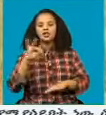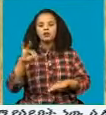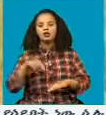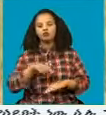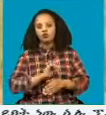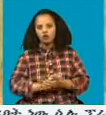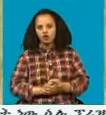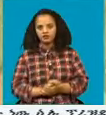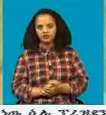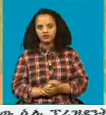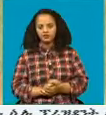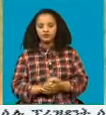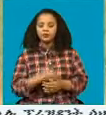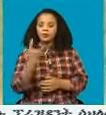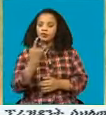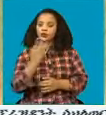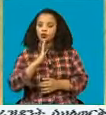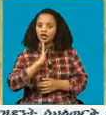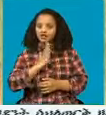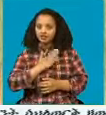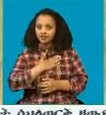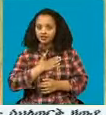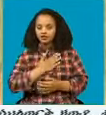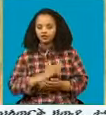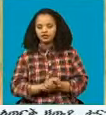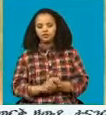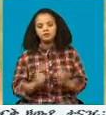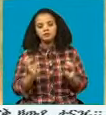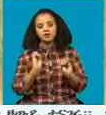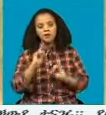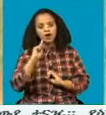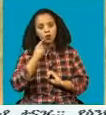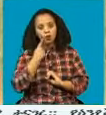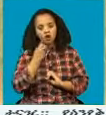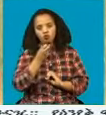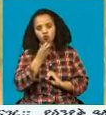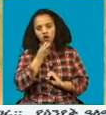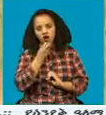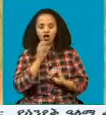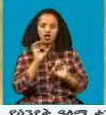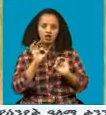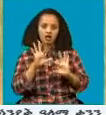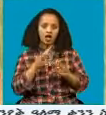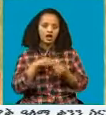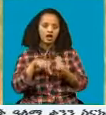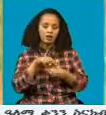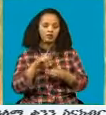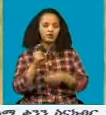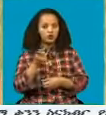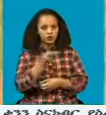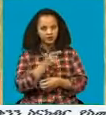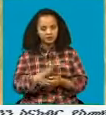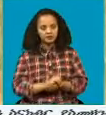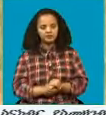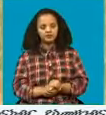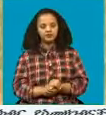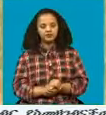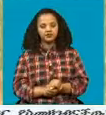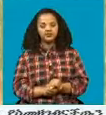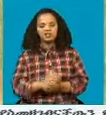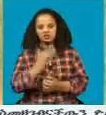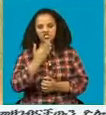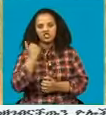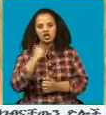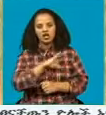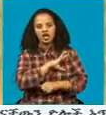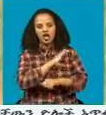ጠቁመዋል። እንግዲህ ያው ዞናችንም ምንም እንኳን ውሃ አጠር አካባቢ የሆነ ቢሆንም በተሻለ